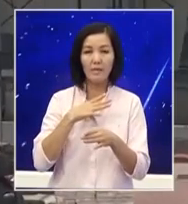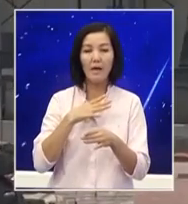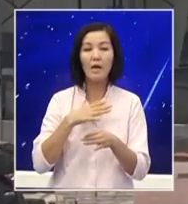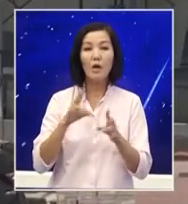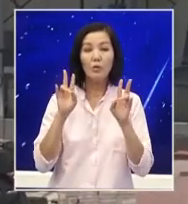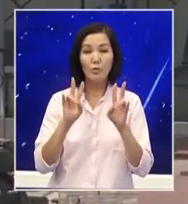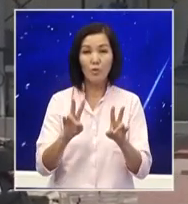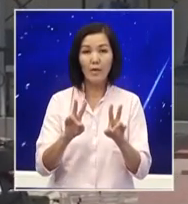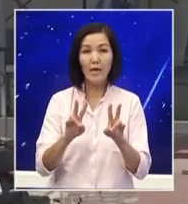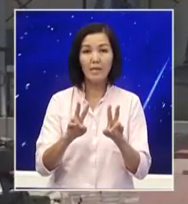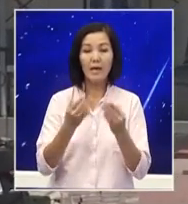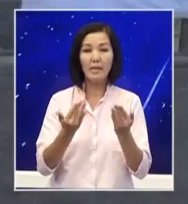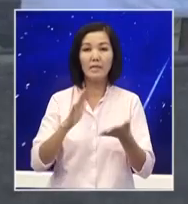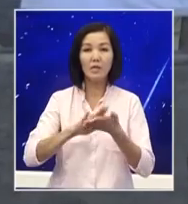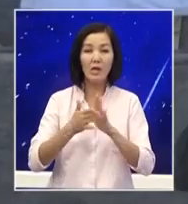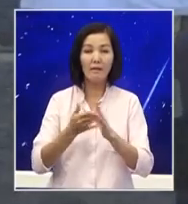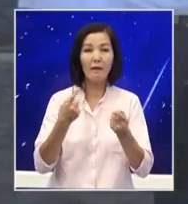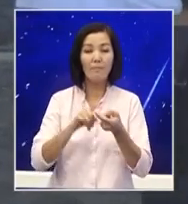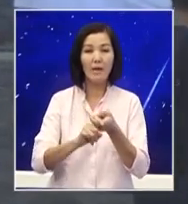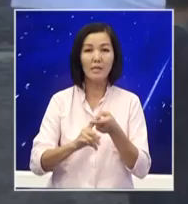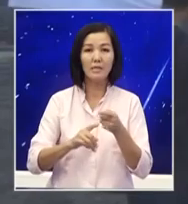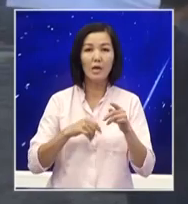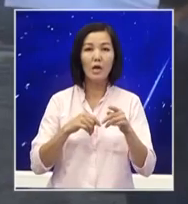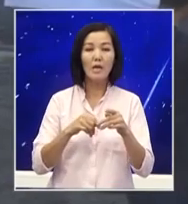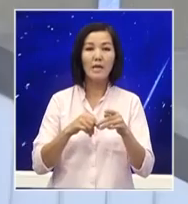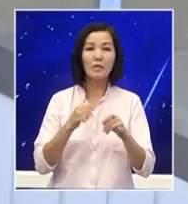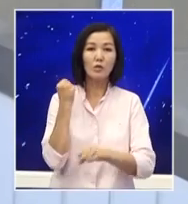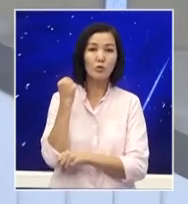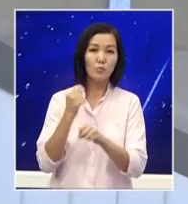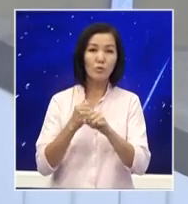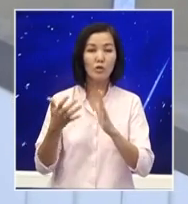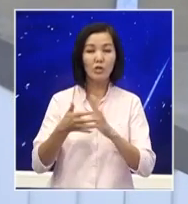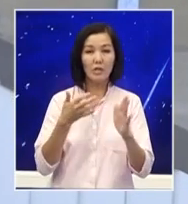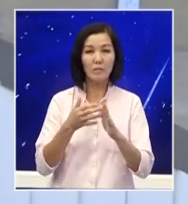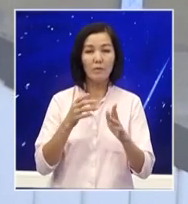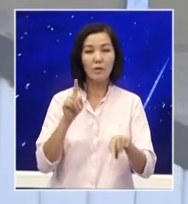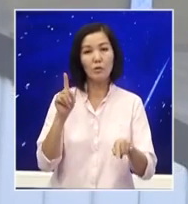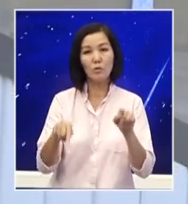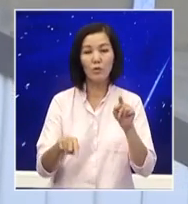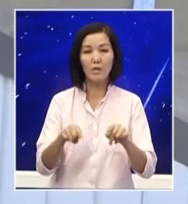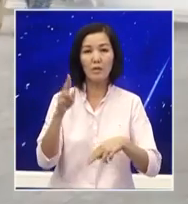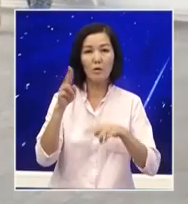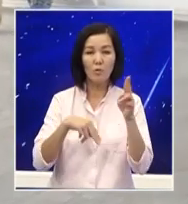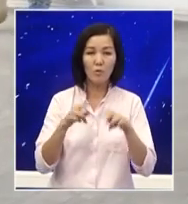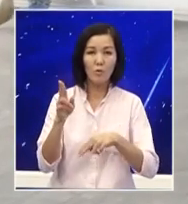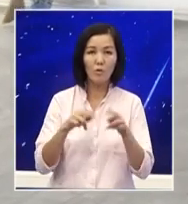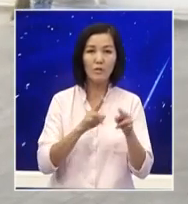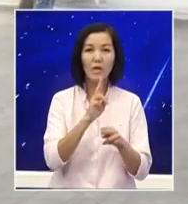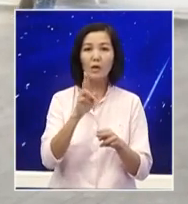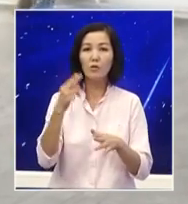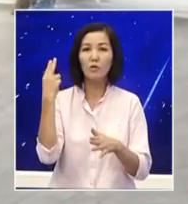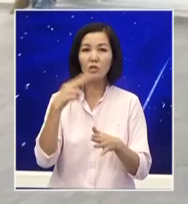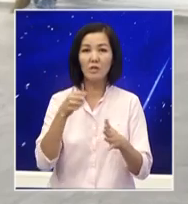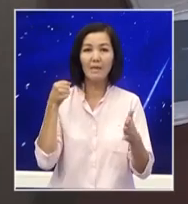Алайда елдегі эпидахуалға байланысты жұмыс күші жеткіліксіз. Сондықтан кейбір мектеп құрылысы 40-тің 20-сына